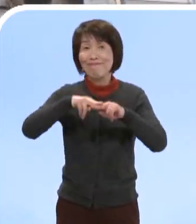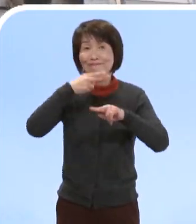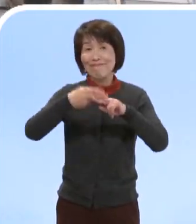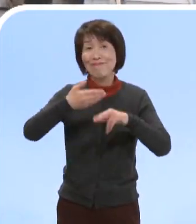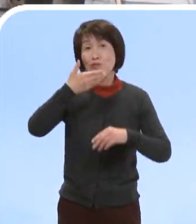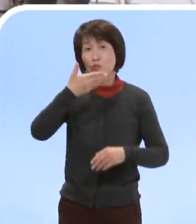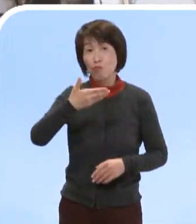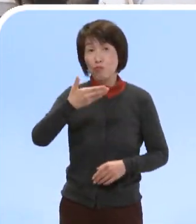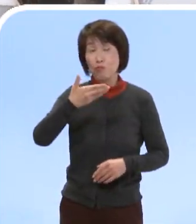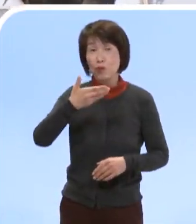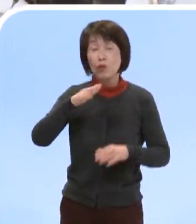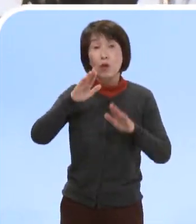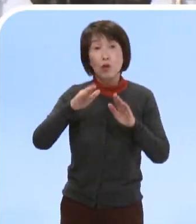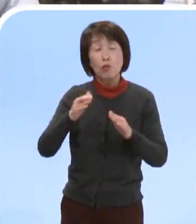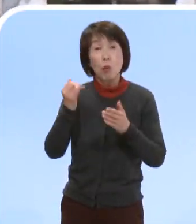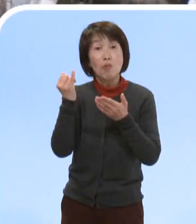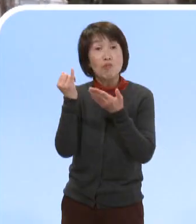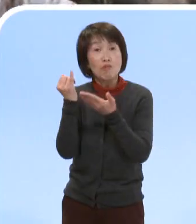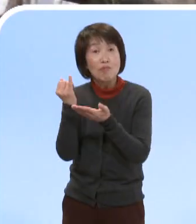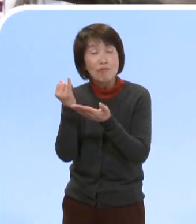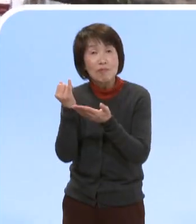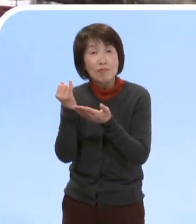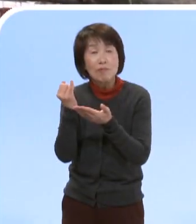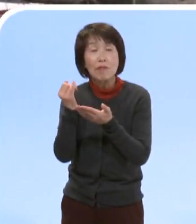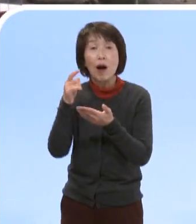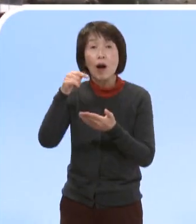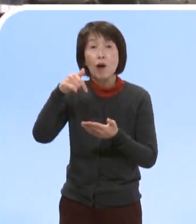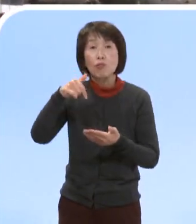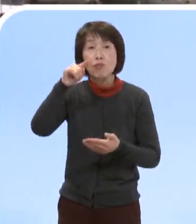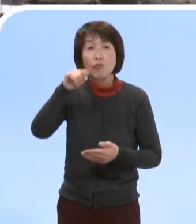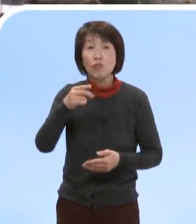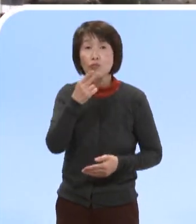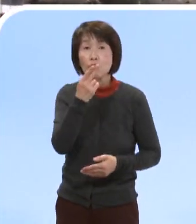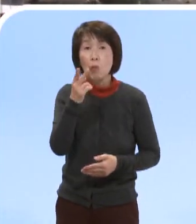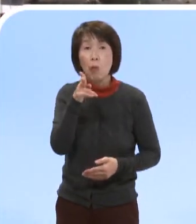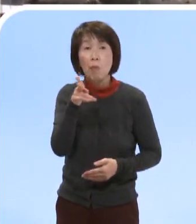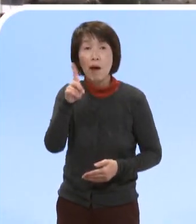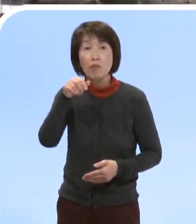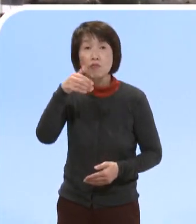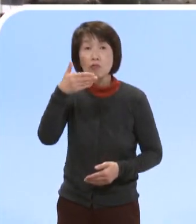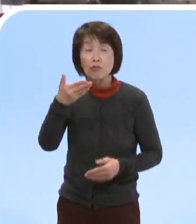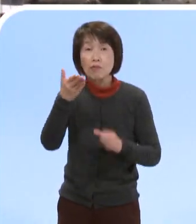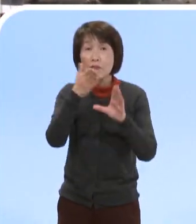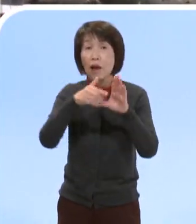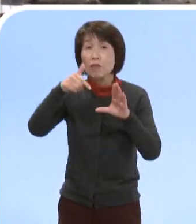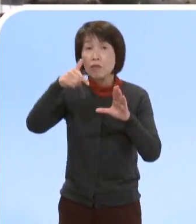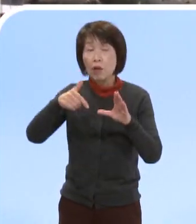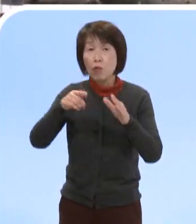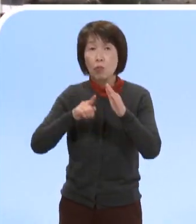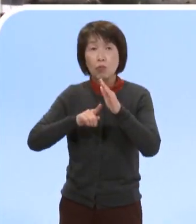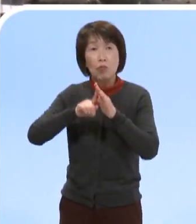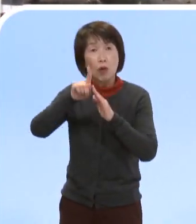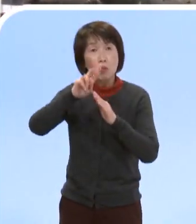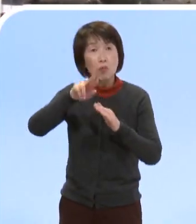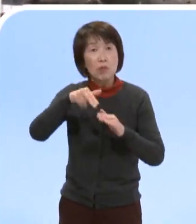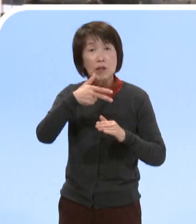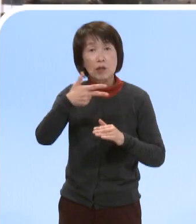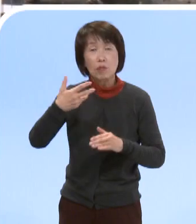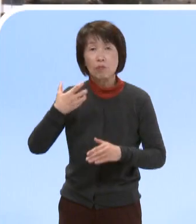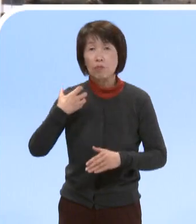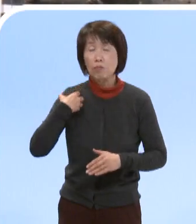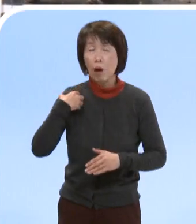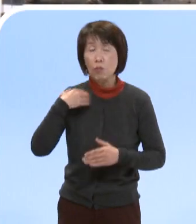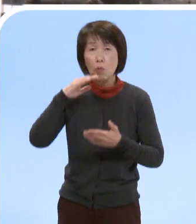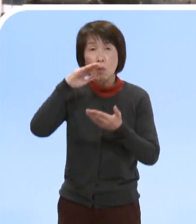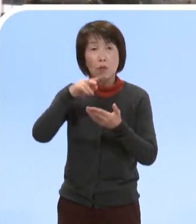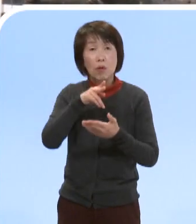。今日の輝きさんはフードバンク関西の代表理事をしています浅葉さんという方なんですが、フ